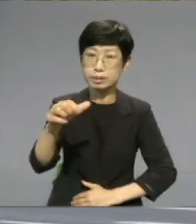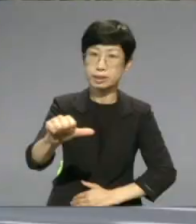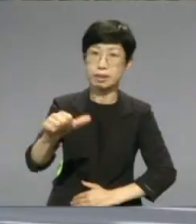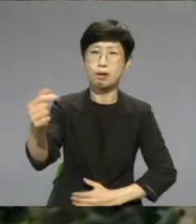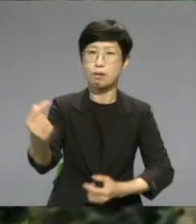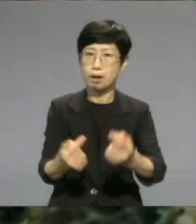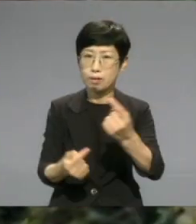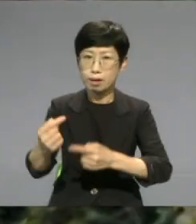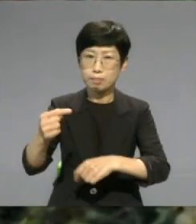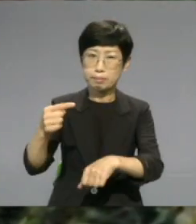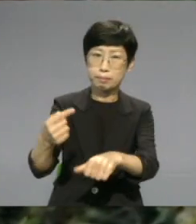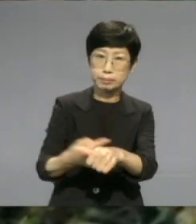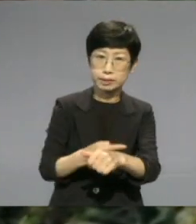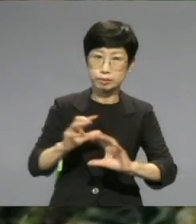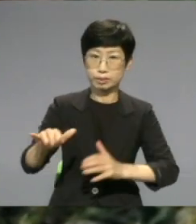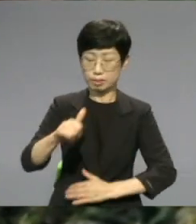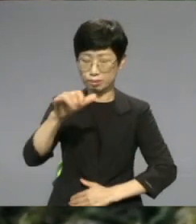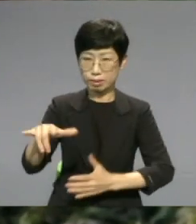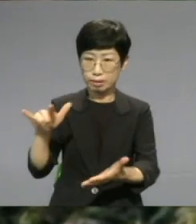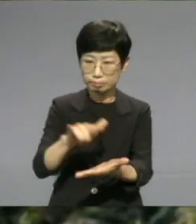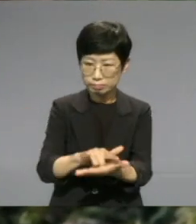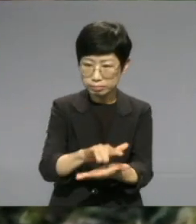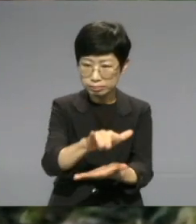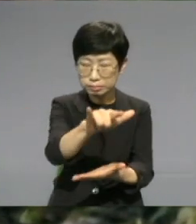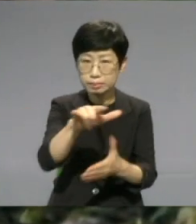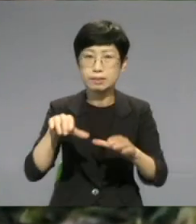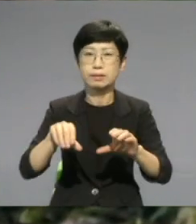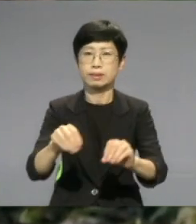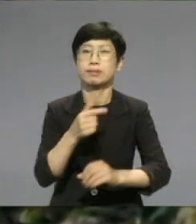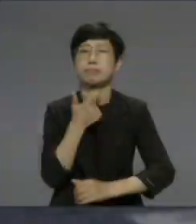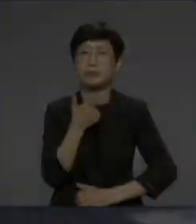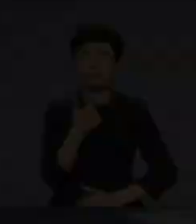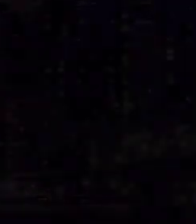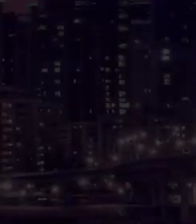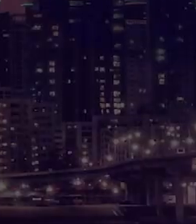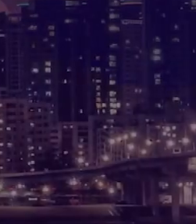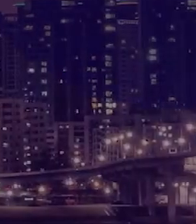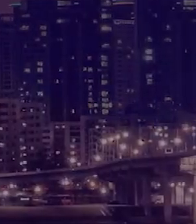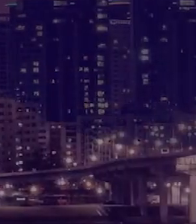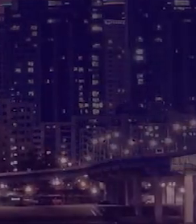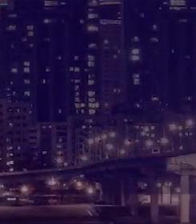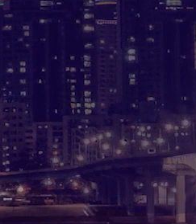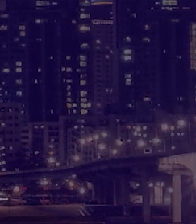날아오면서 국제공항에 이착륙이 한때 중단되기도 했습니다